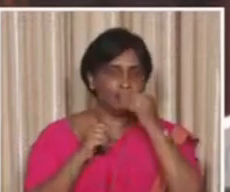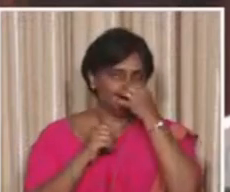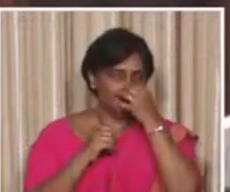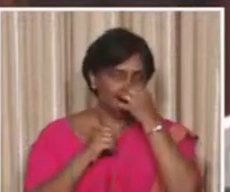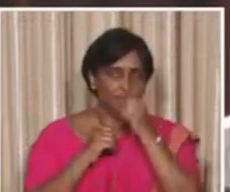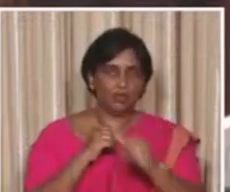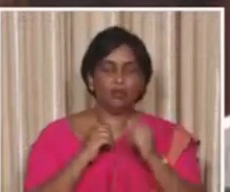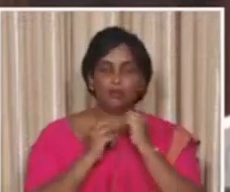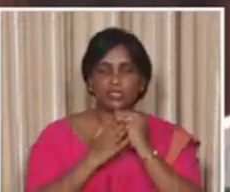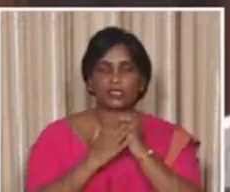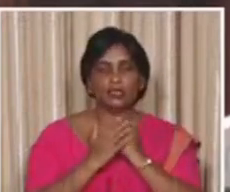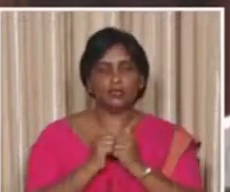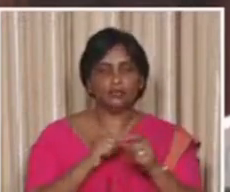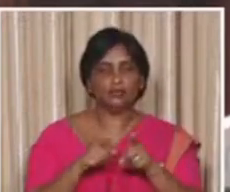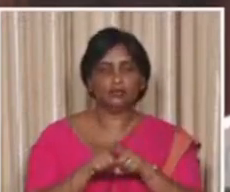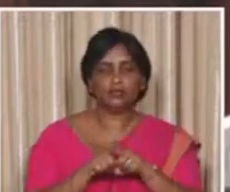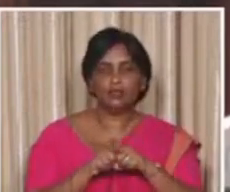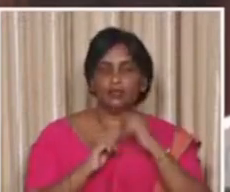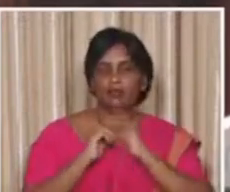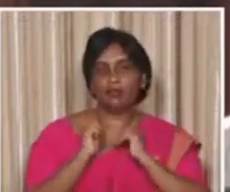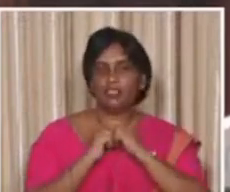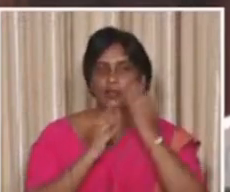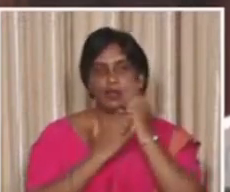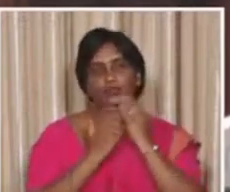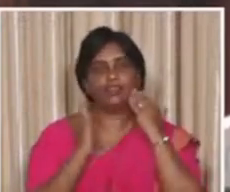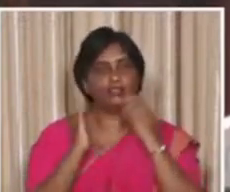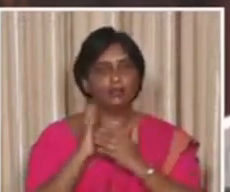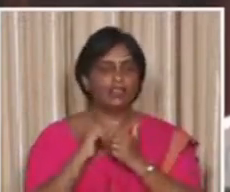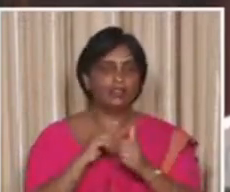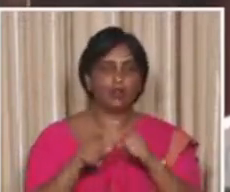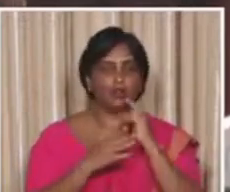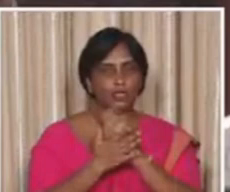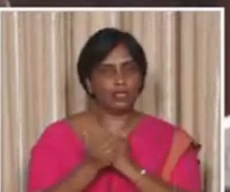தடுப்பு சட்டத்தின் கீழே கைது செய்ய விடலாம். உண்மையிலே பயங்கரவாத தடுப்பு சட்டத்தின் கீழே